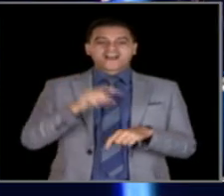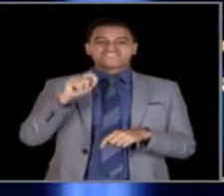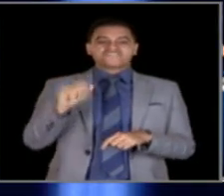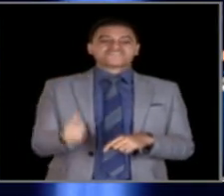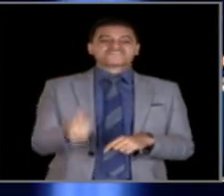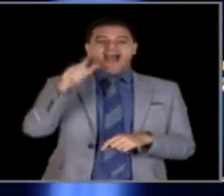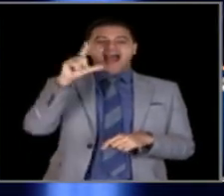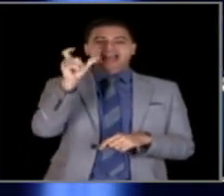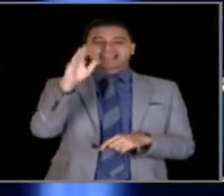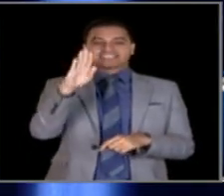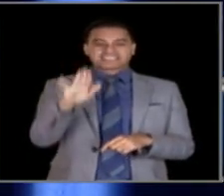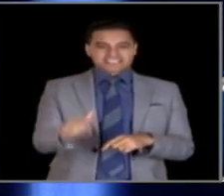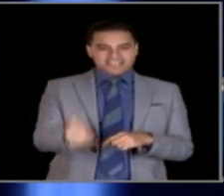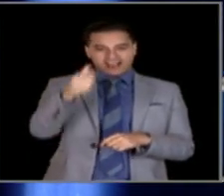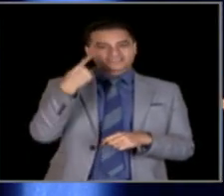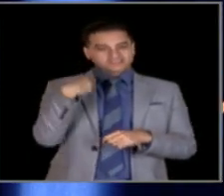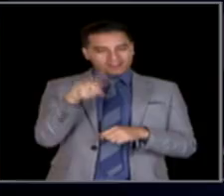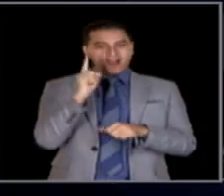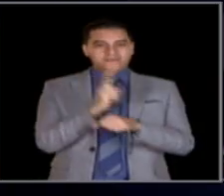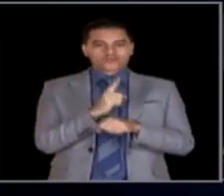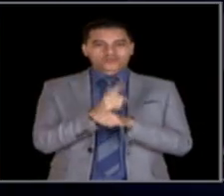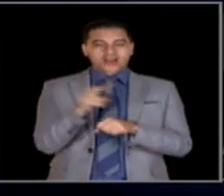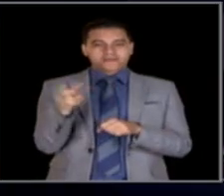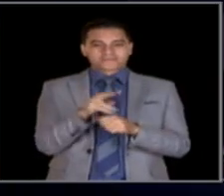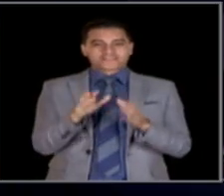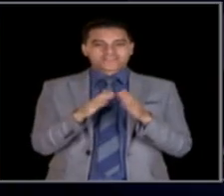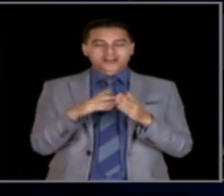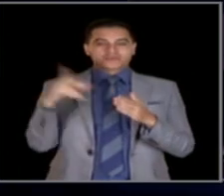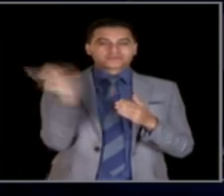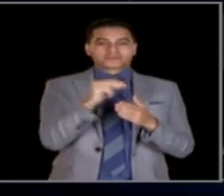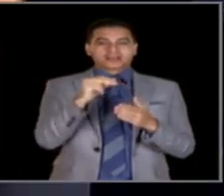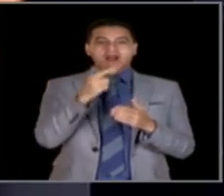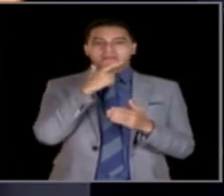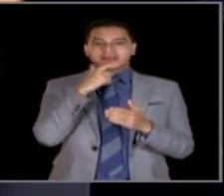كوفر كان بيدرب فالنسيا وريال مدريد كسبت كام بقى؟